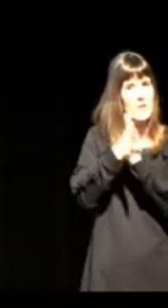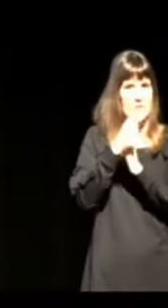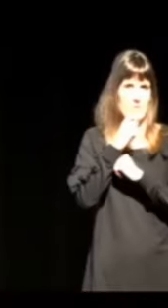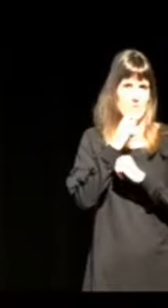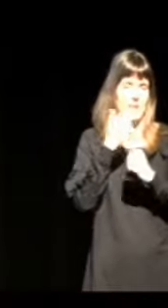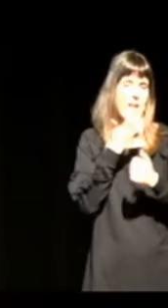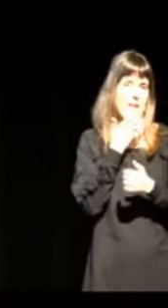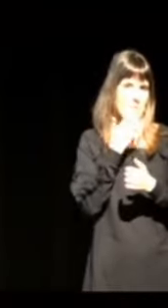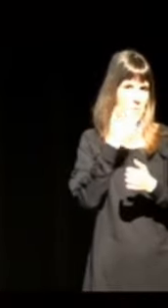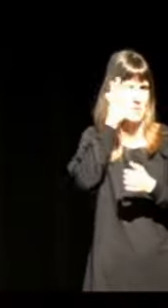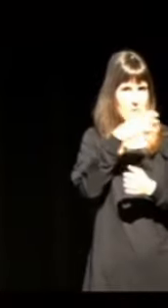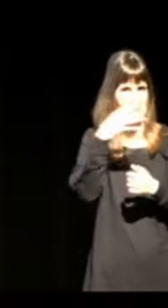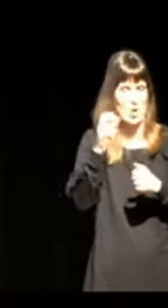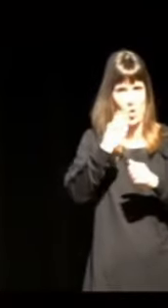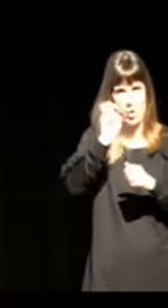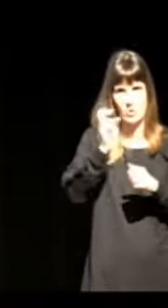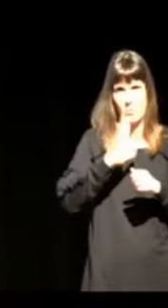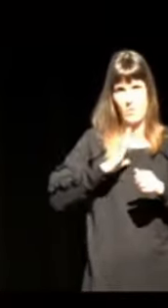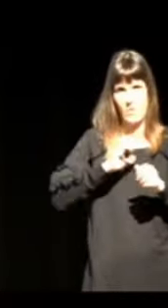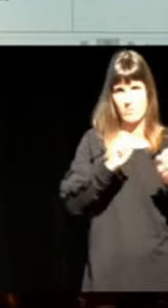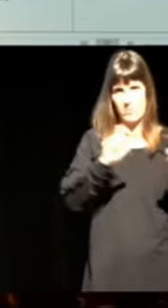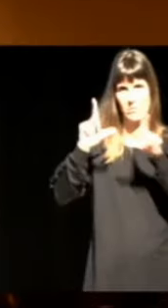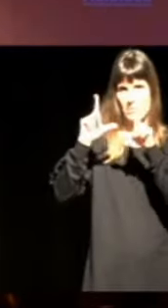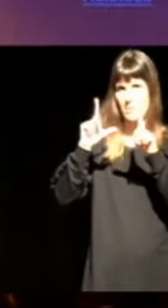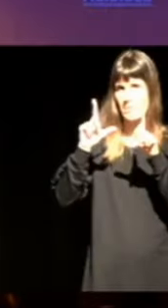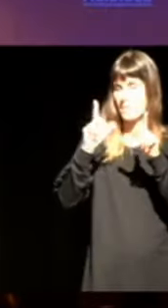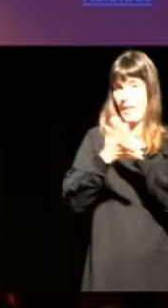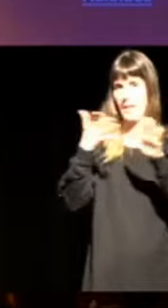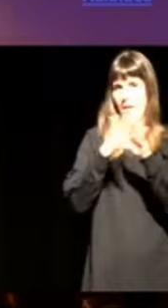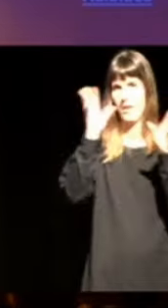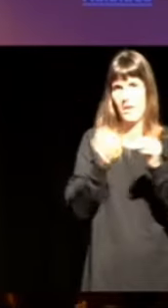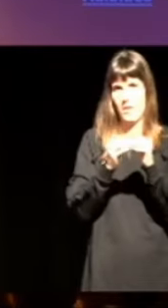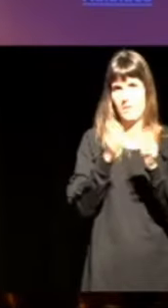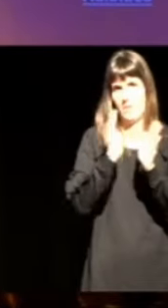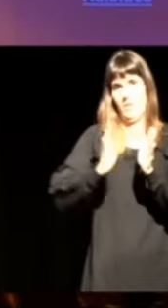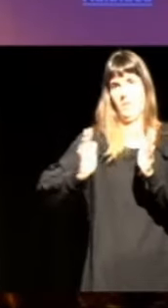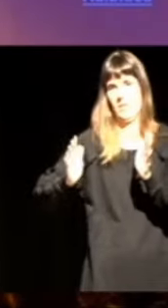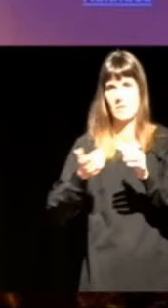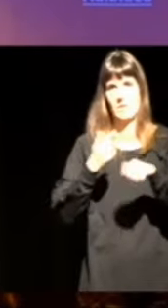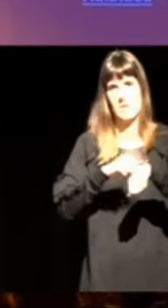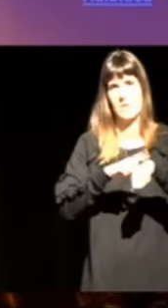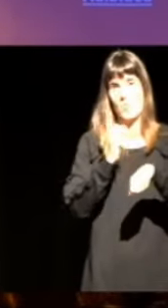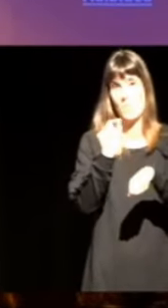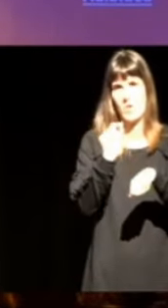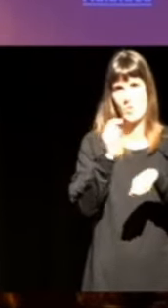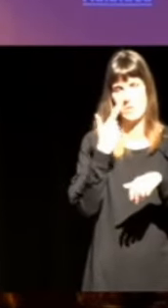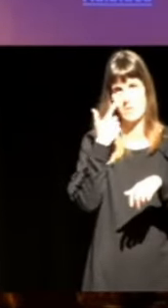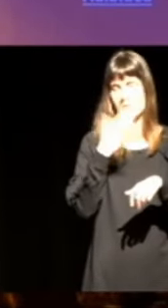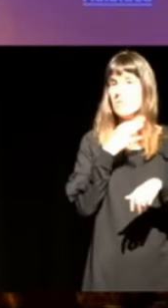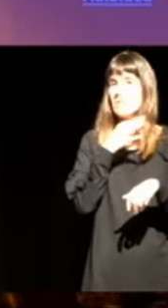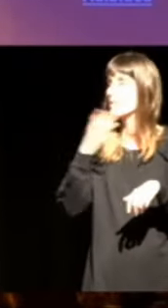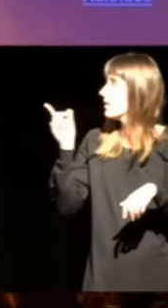bat. Aurrekoa beste bat, pasatu mesedez? Ja oso modu azkarrean, ze bakarrakare minutu bat ez. Bueno,